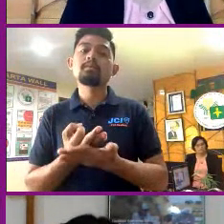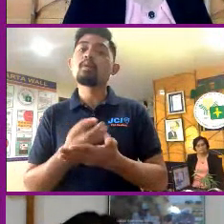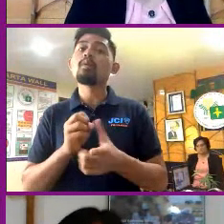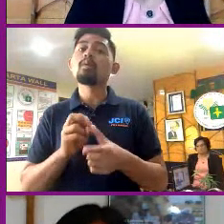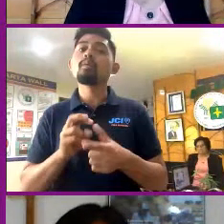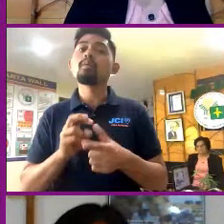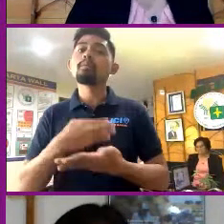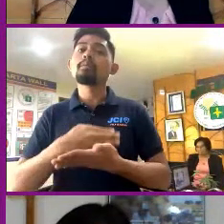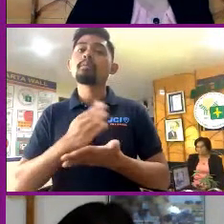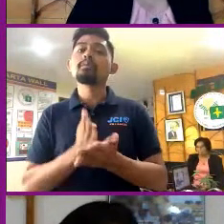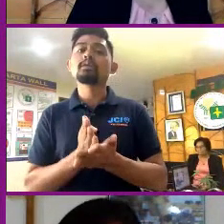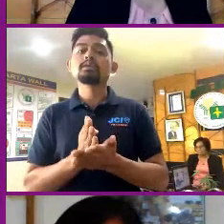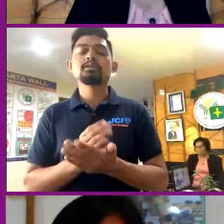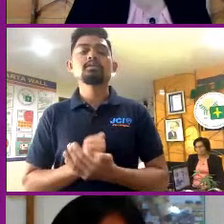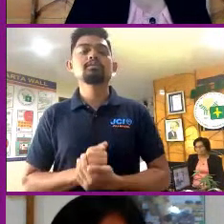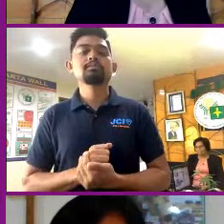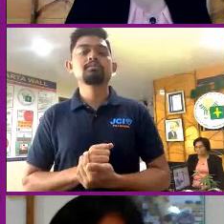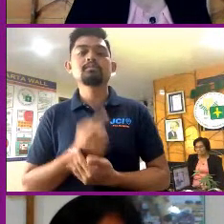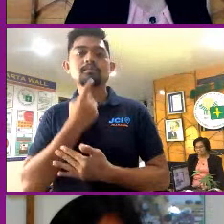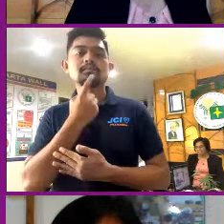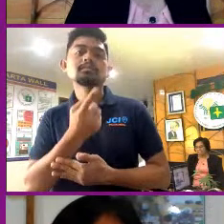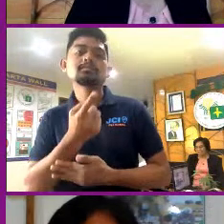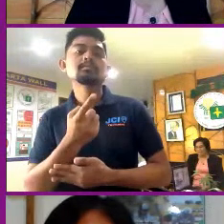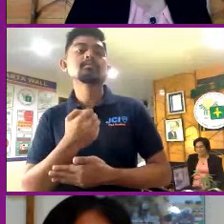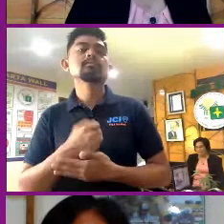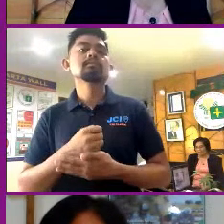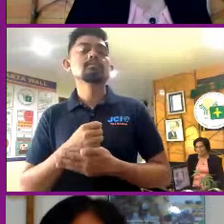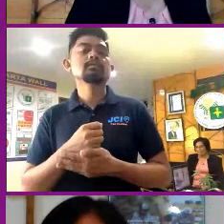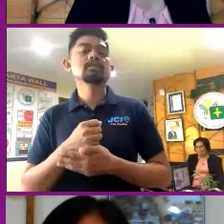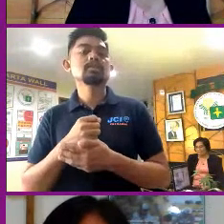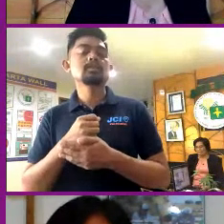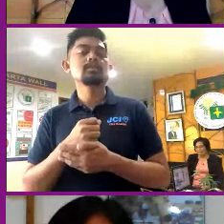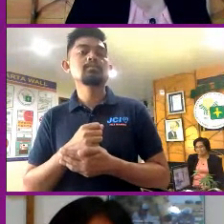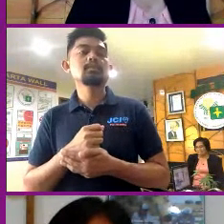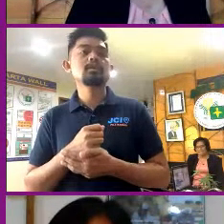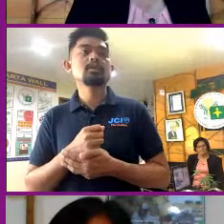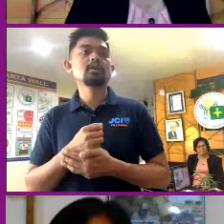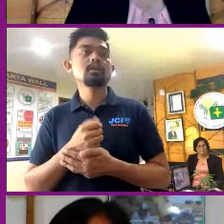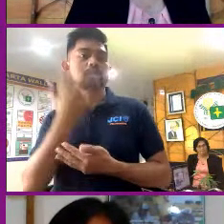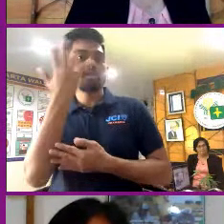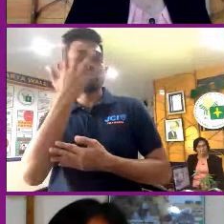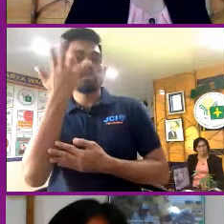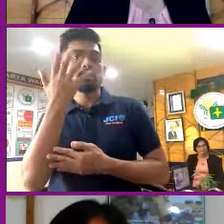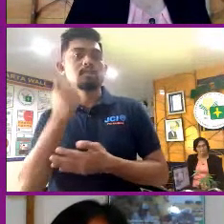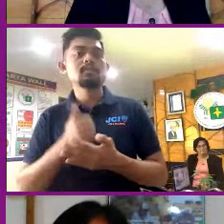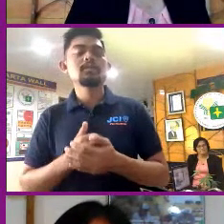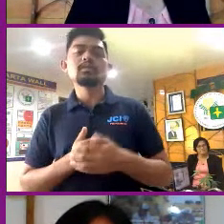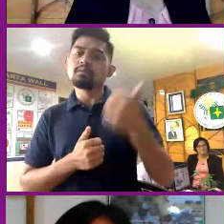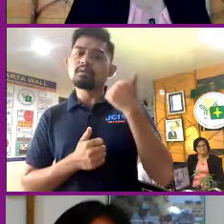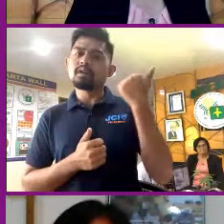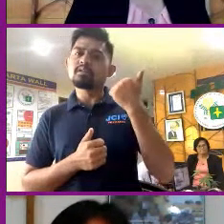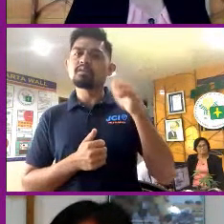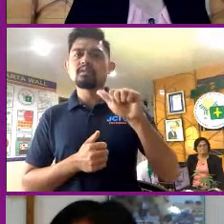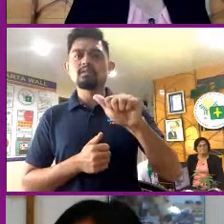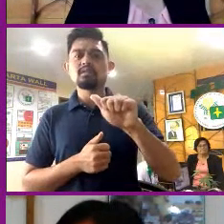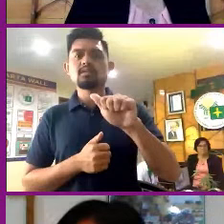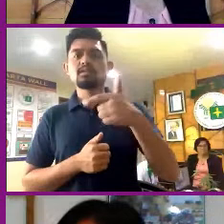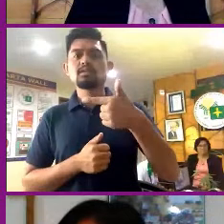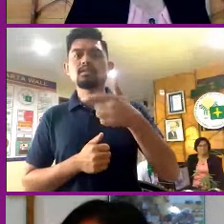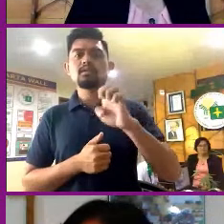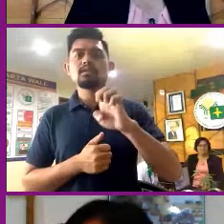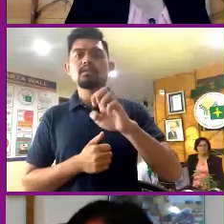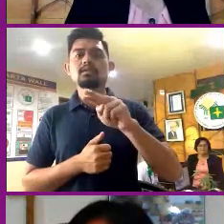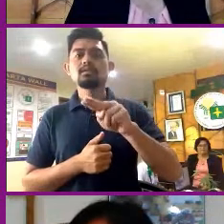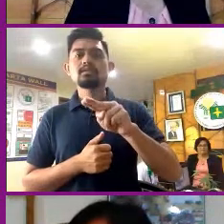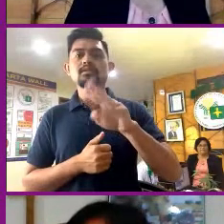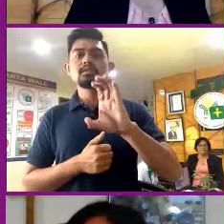sinasabi pa din po ng ating mga viewers na yung iba daw kasi mga agencies ay hindi ang purpose is to educate